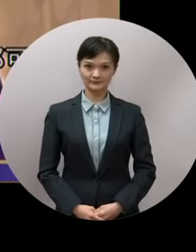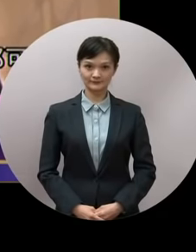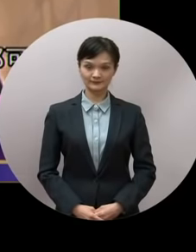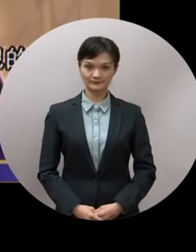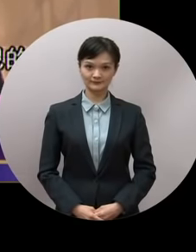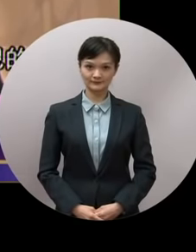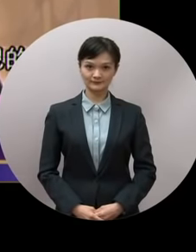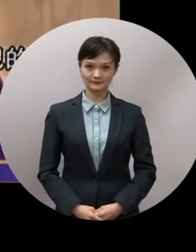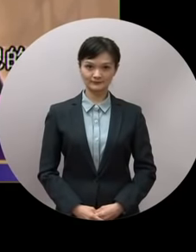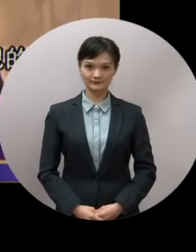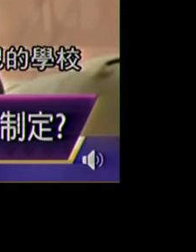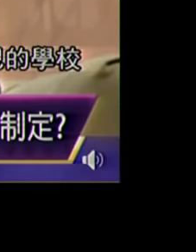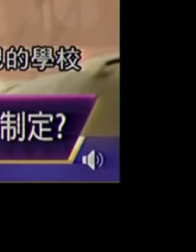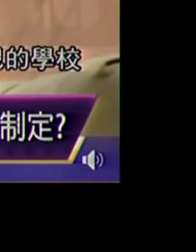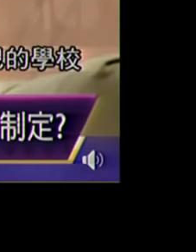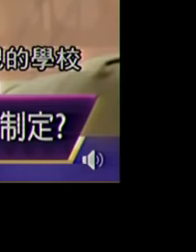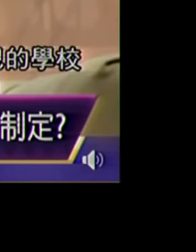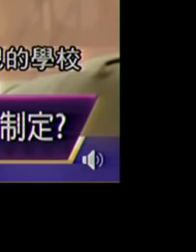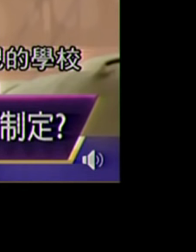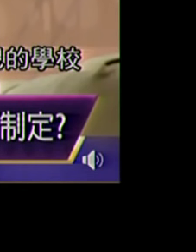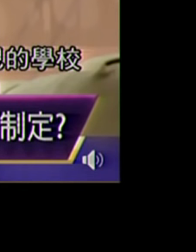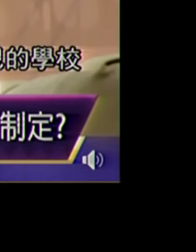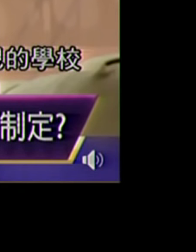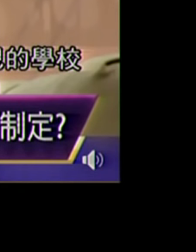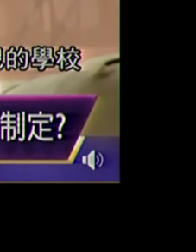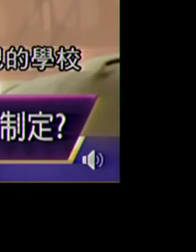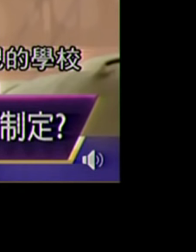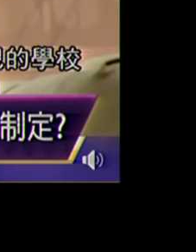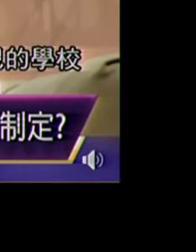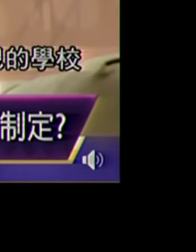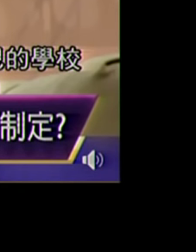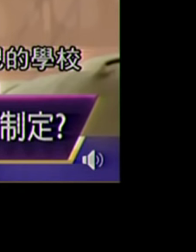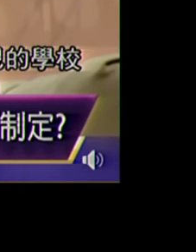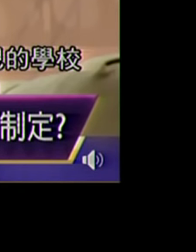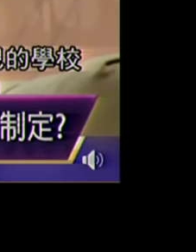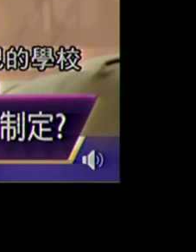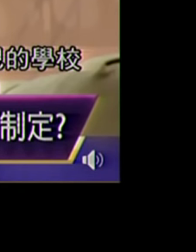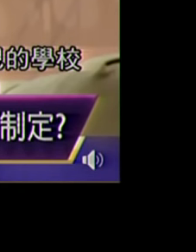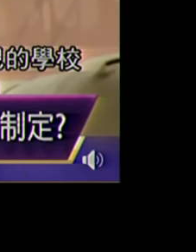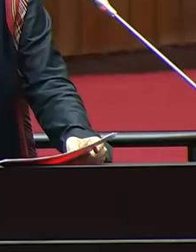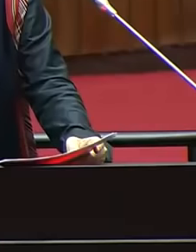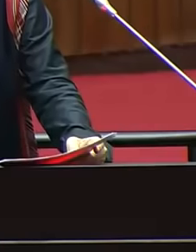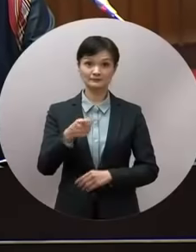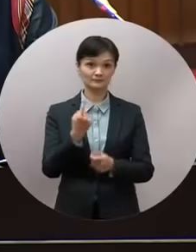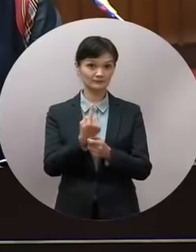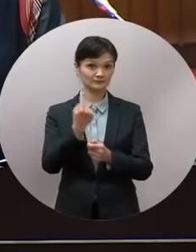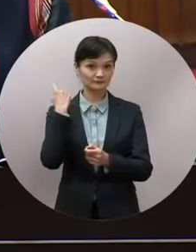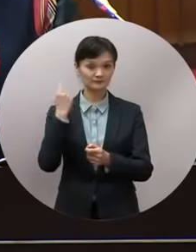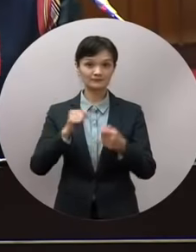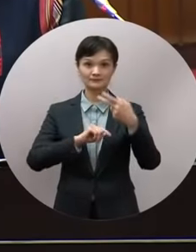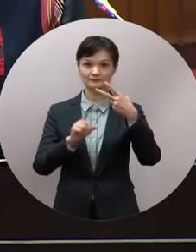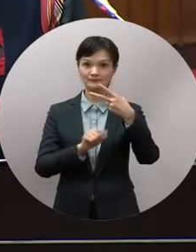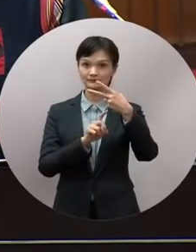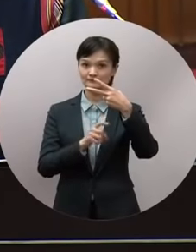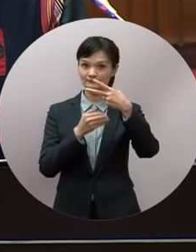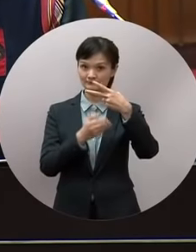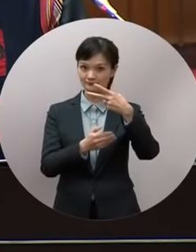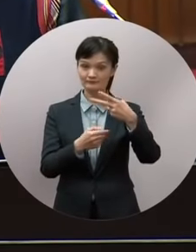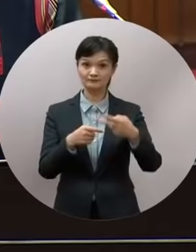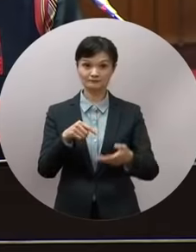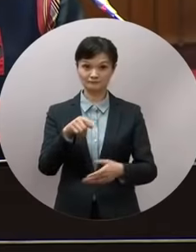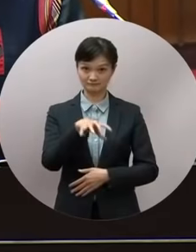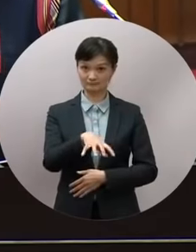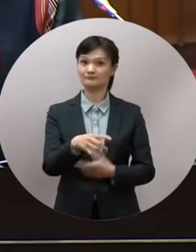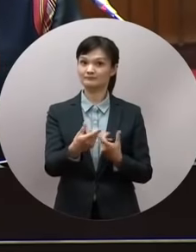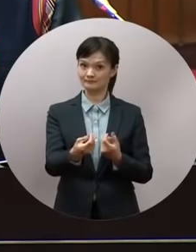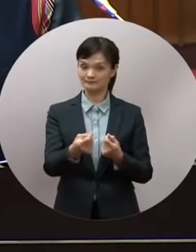读原住民有自己的学校。 院长，这是去年2月19号我们在这个地